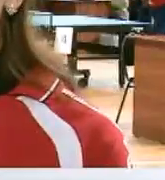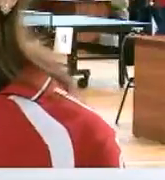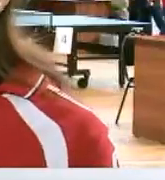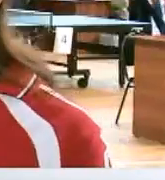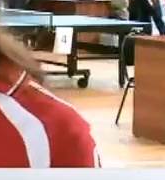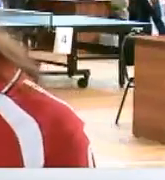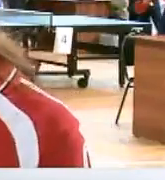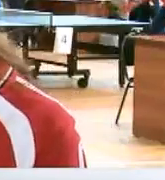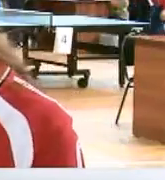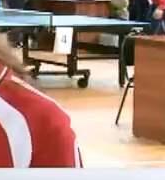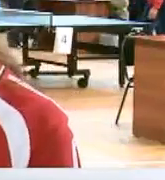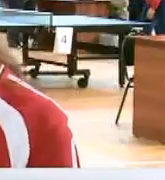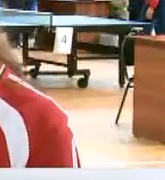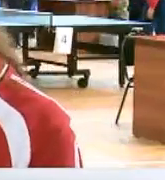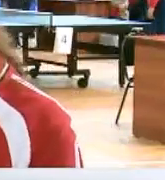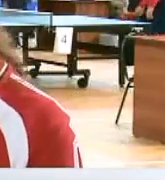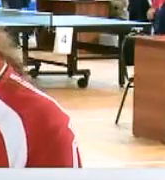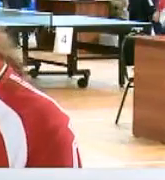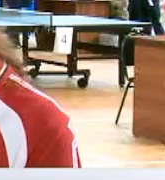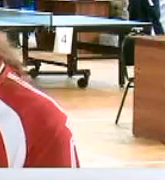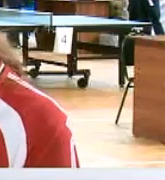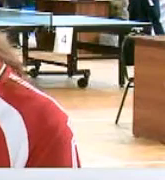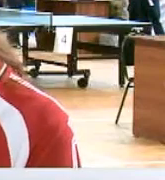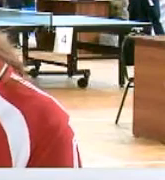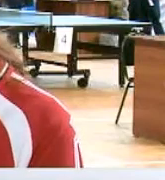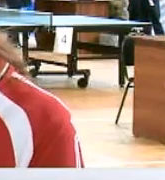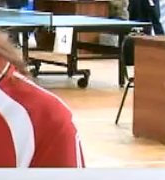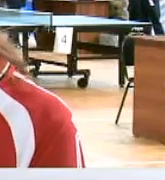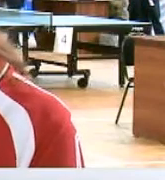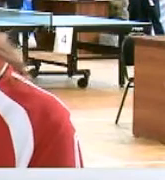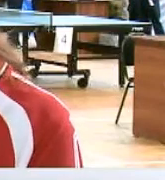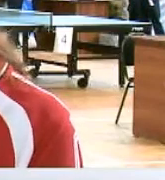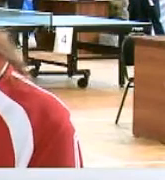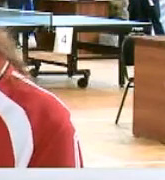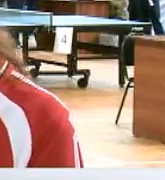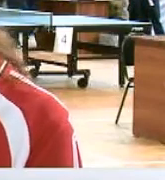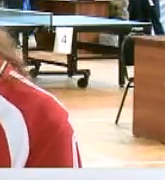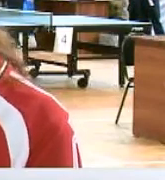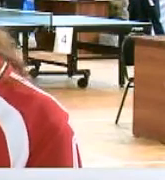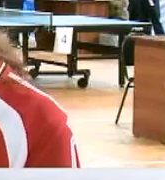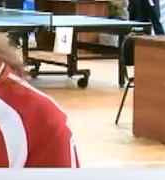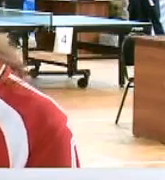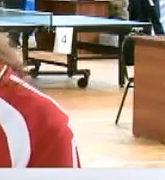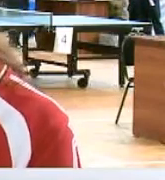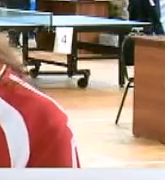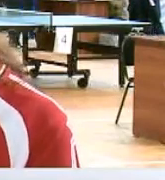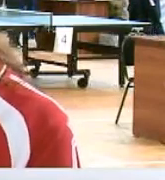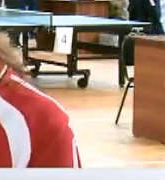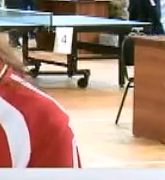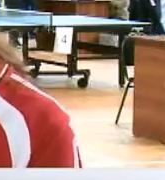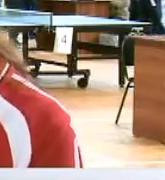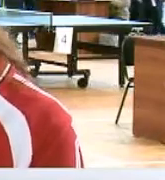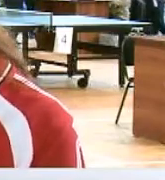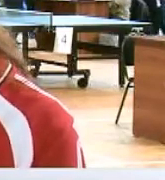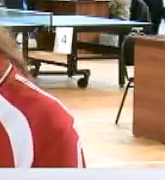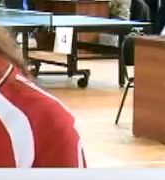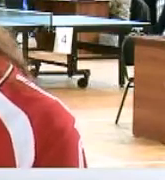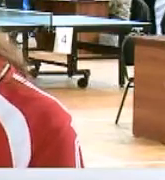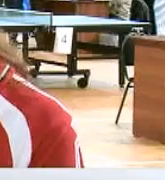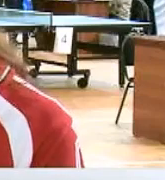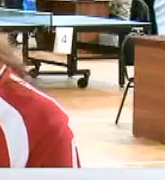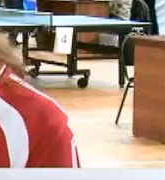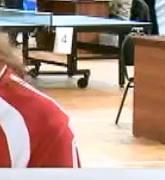наурыз мейрамына байланысты өзіміздің ардақты аналарымыз бар, әжелеріміз бар. Оларды шын жүректен құттықтаймыз, оларға ең бастысы денсаулық